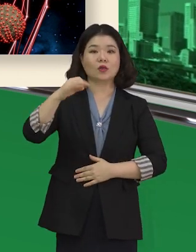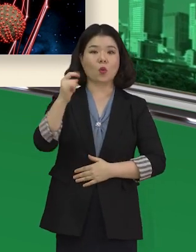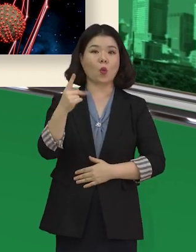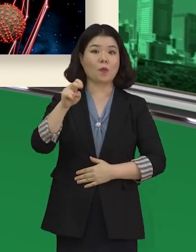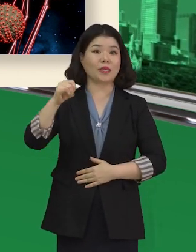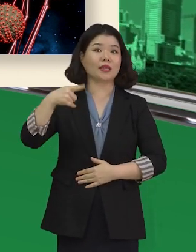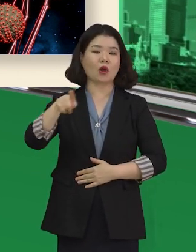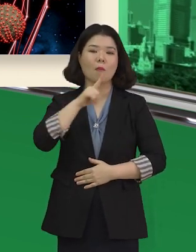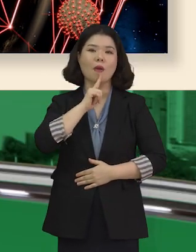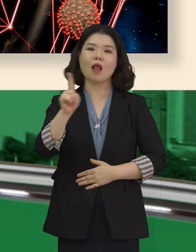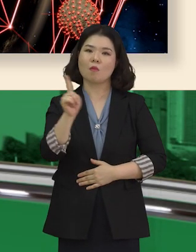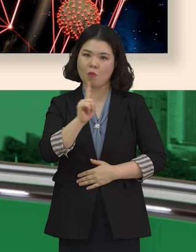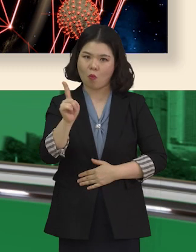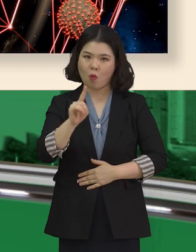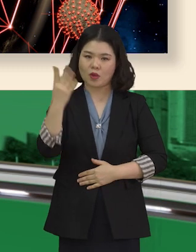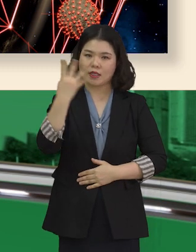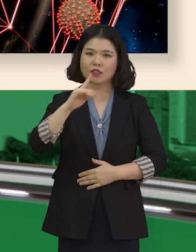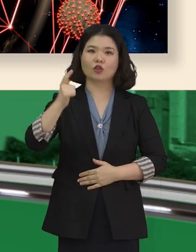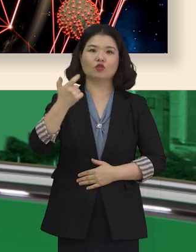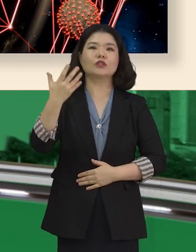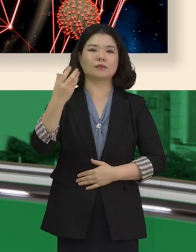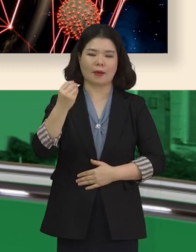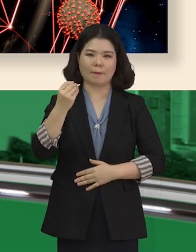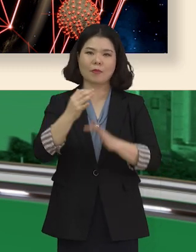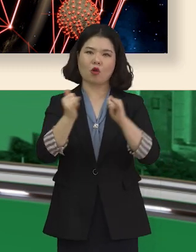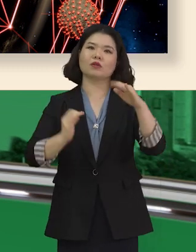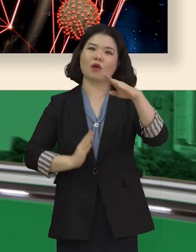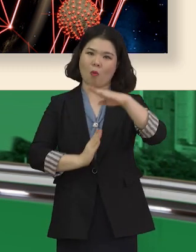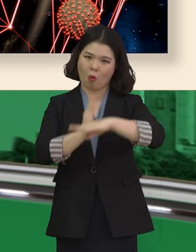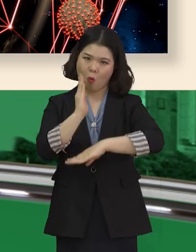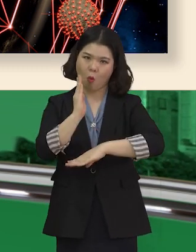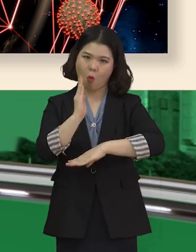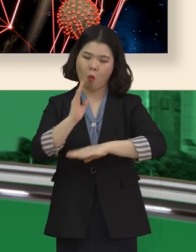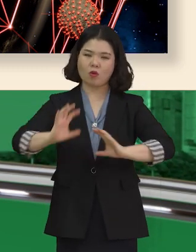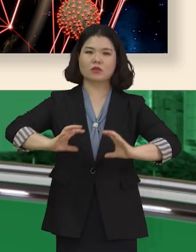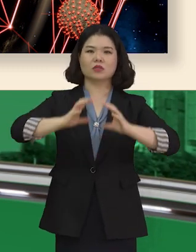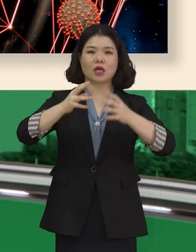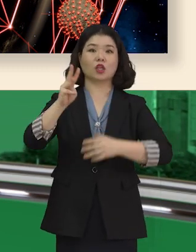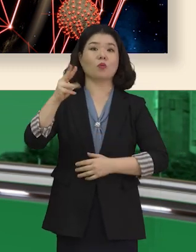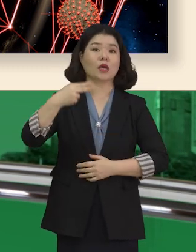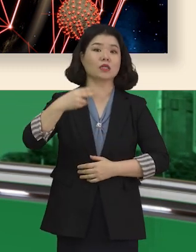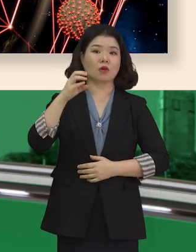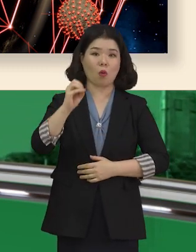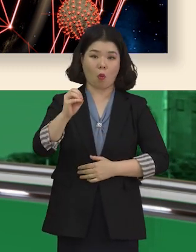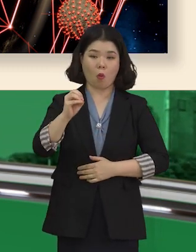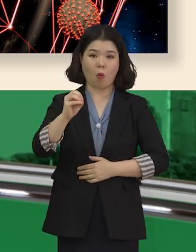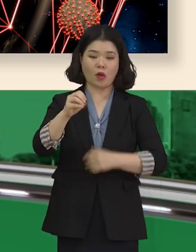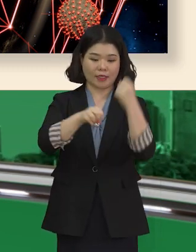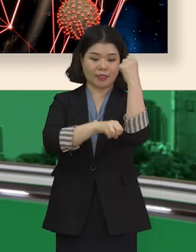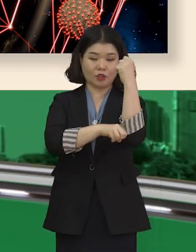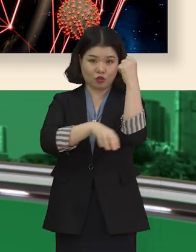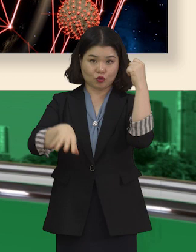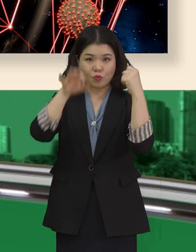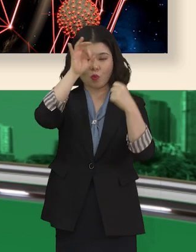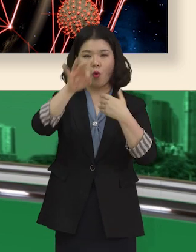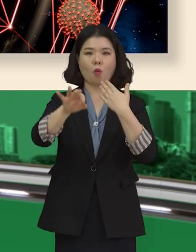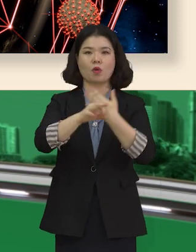월드오미터에 따르면 4,060만 명을 넘어섰고, 세계보건기구 WHO